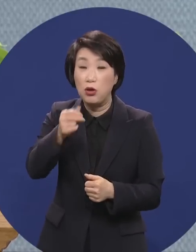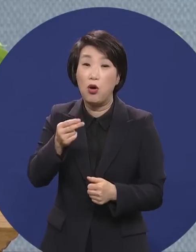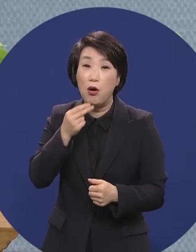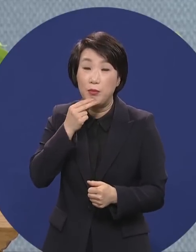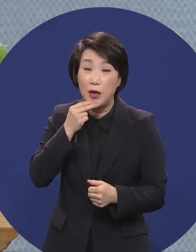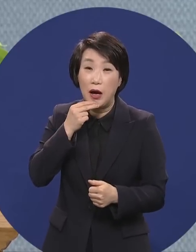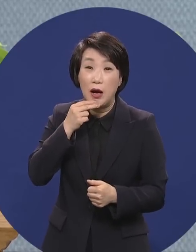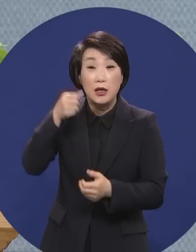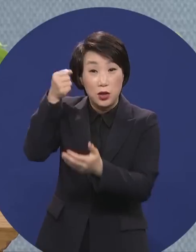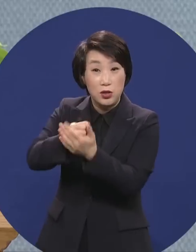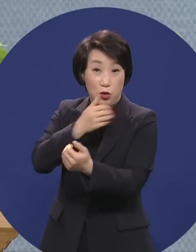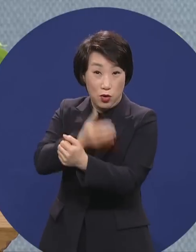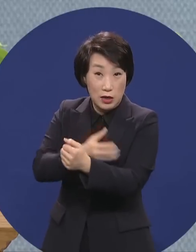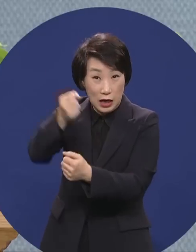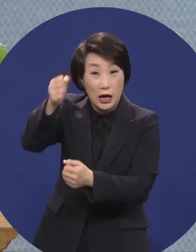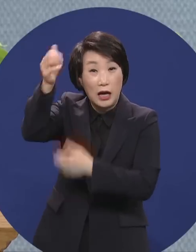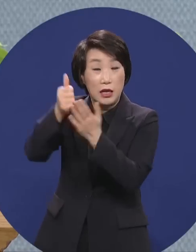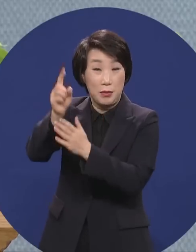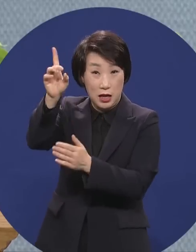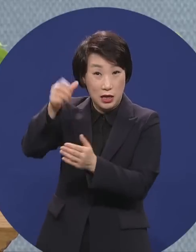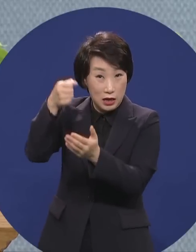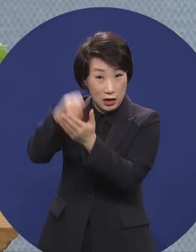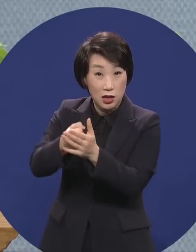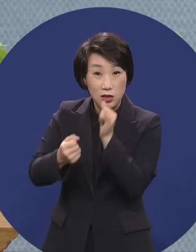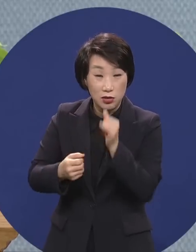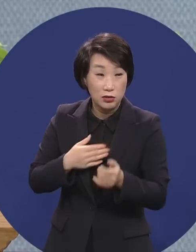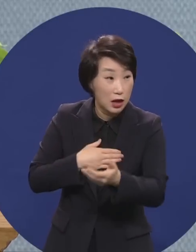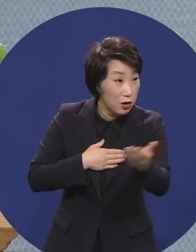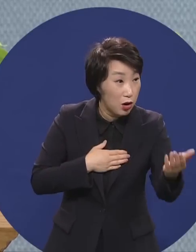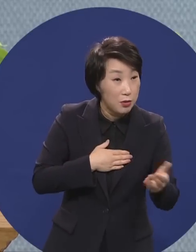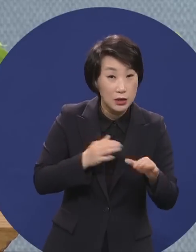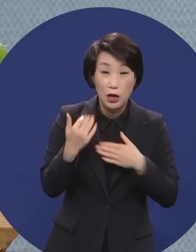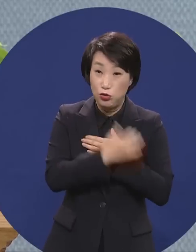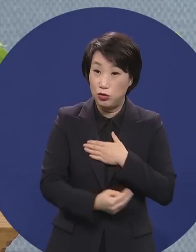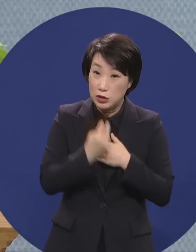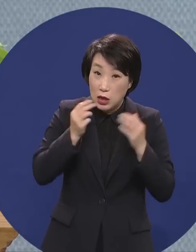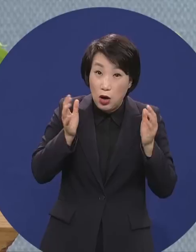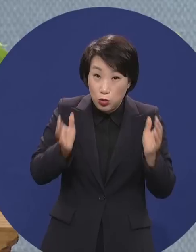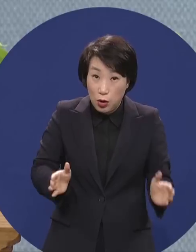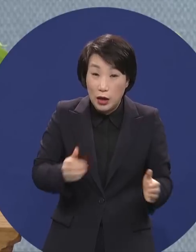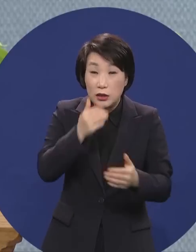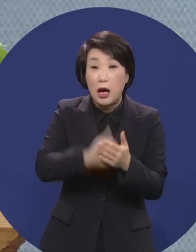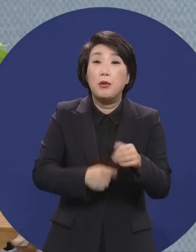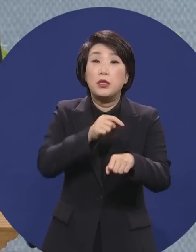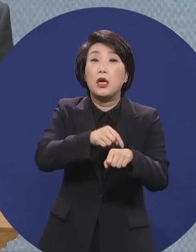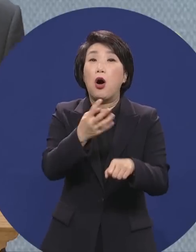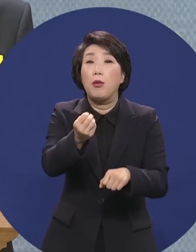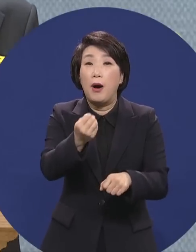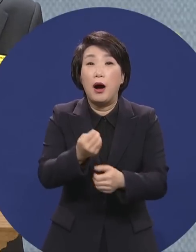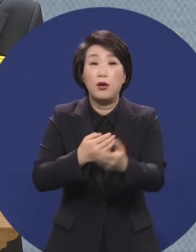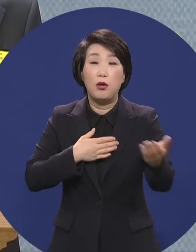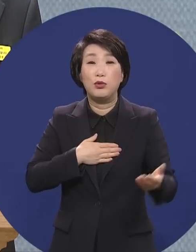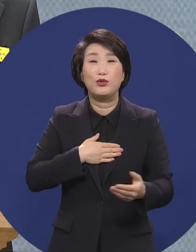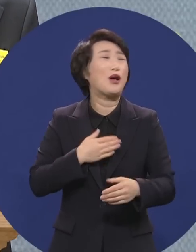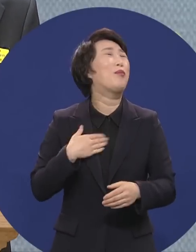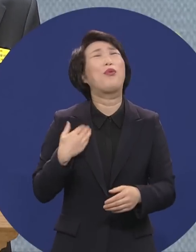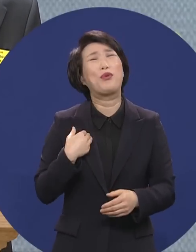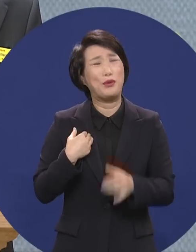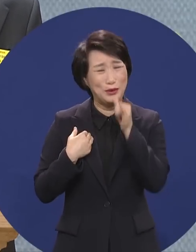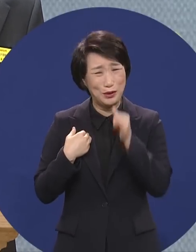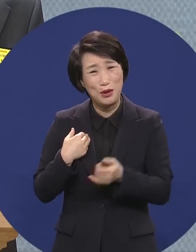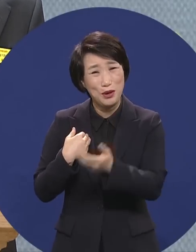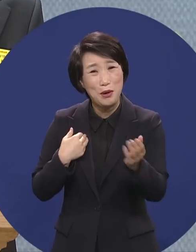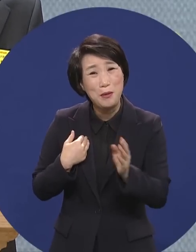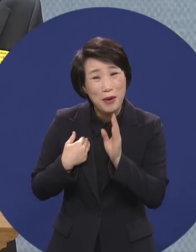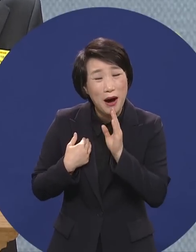있어요. 당신은 이 땅에서 육신을 가지고 버틸 시간이 얼마나 남았는가? 당신에게는 시간표가 없다 이 말이요. 오직